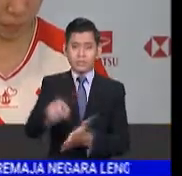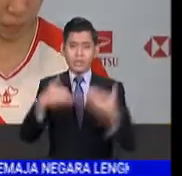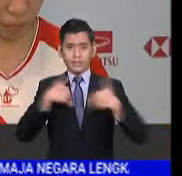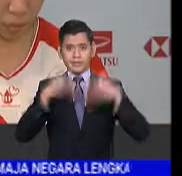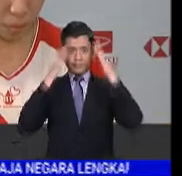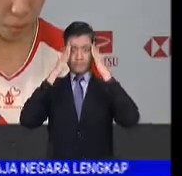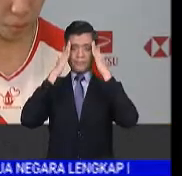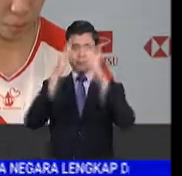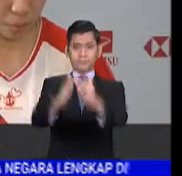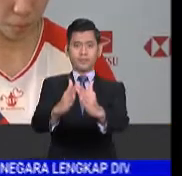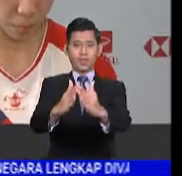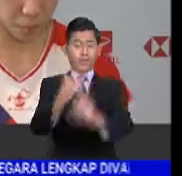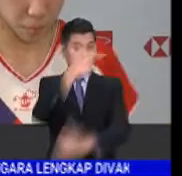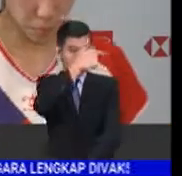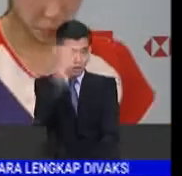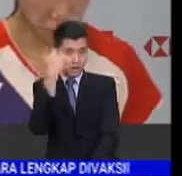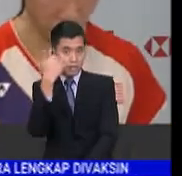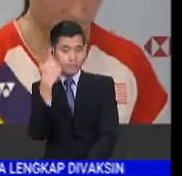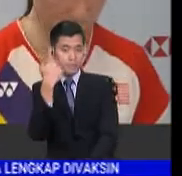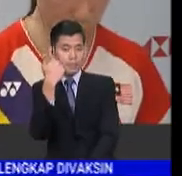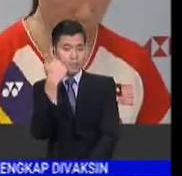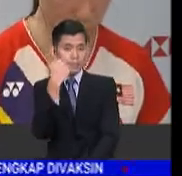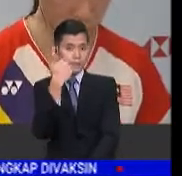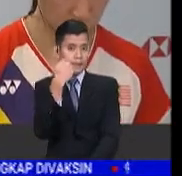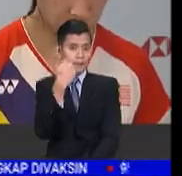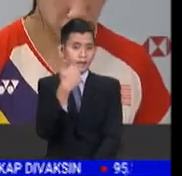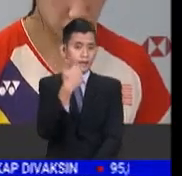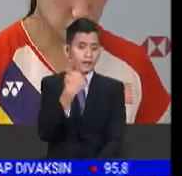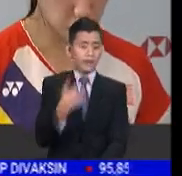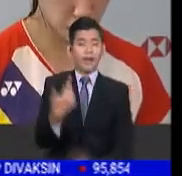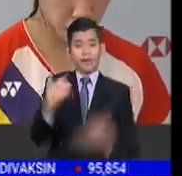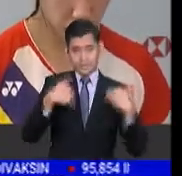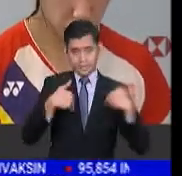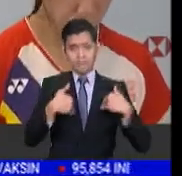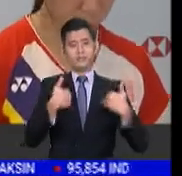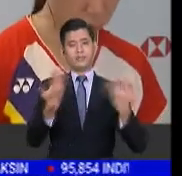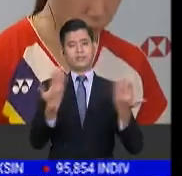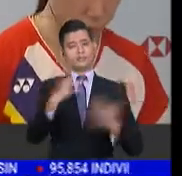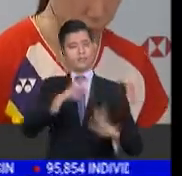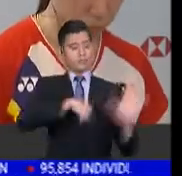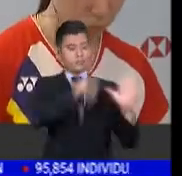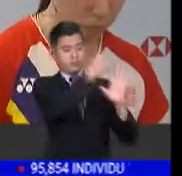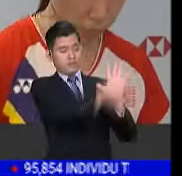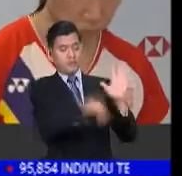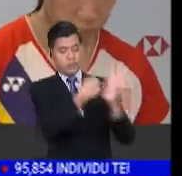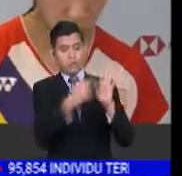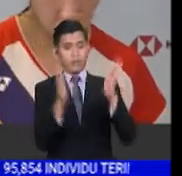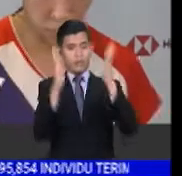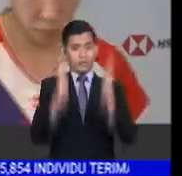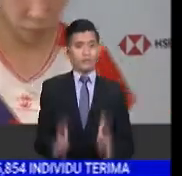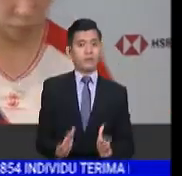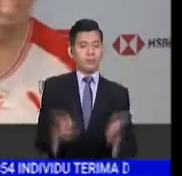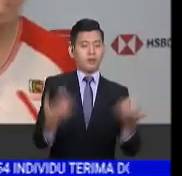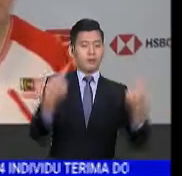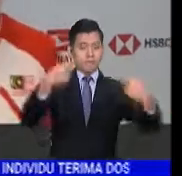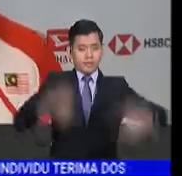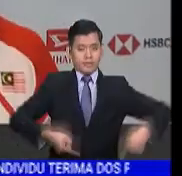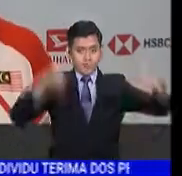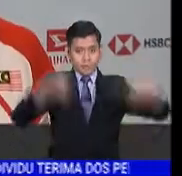because the top five player, they are the top five players, and their consistency is very high. Then maybe